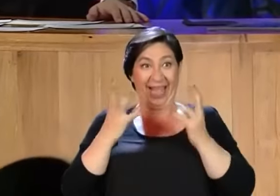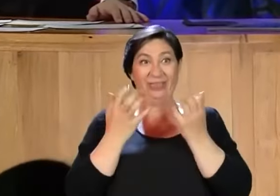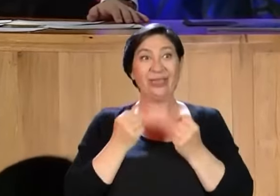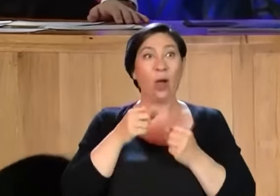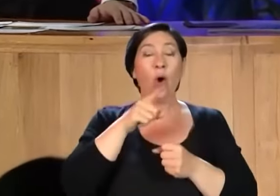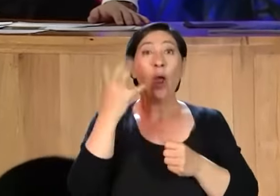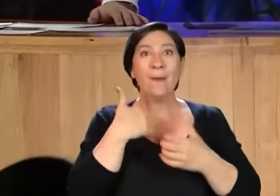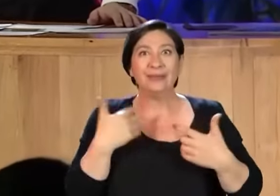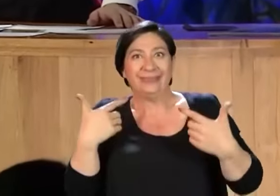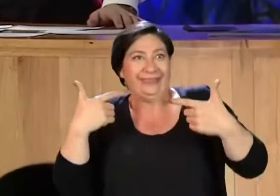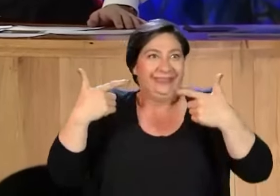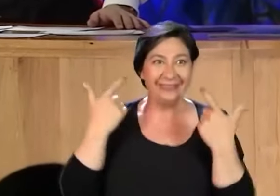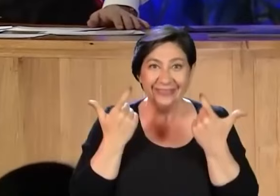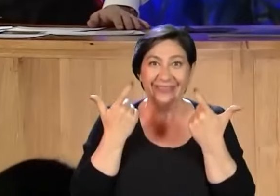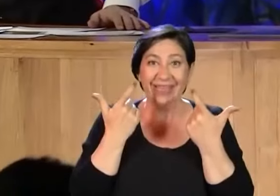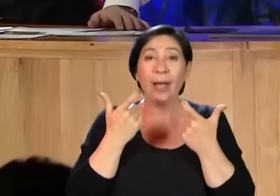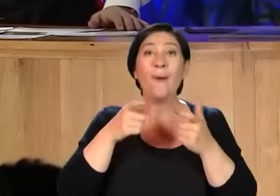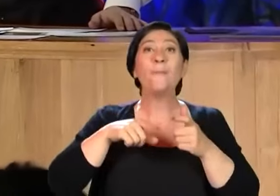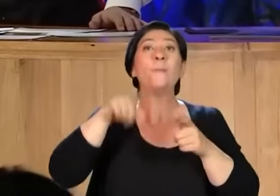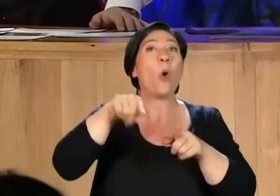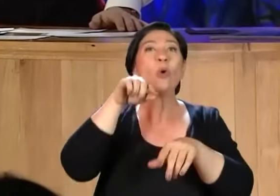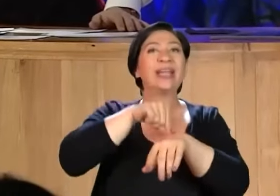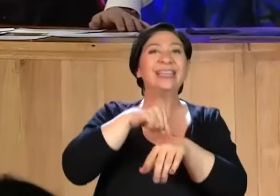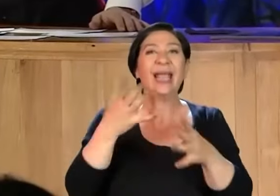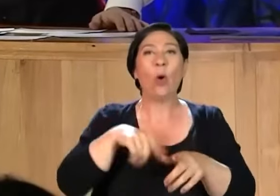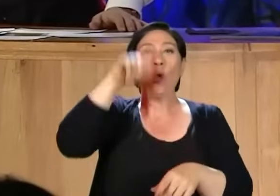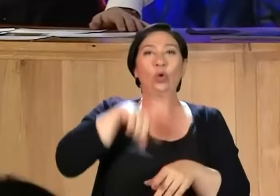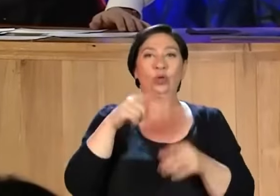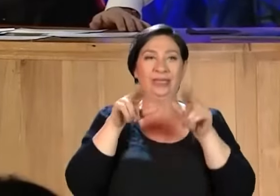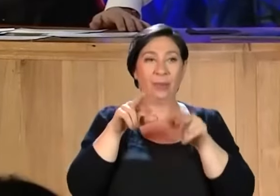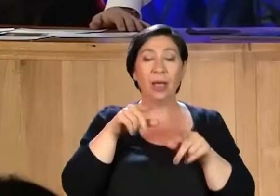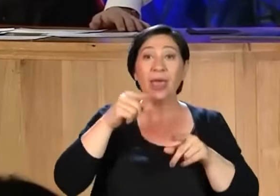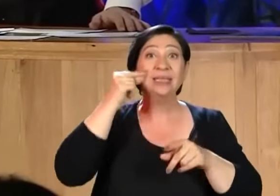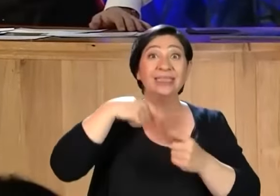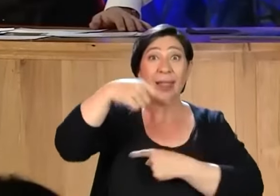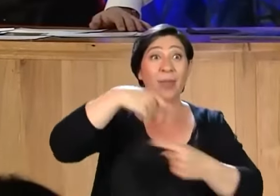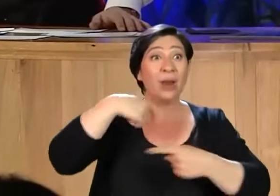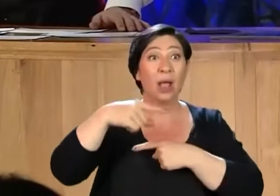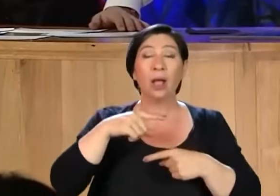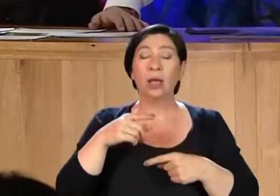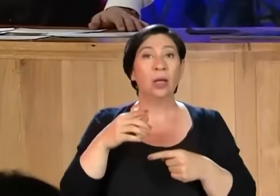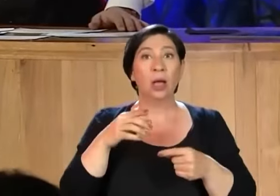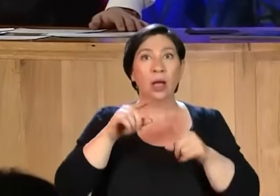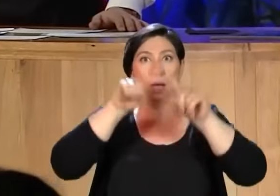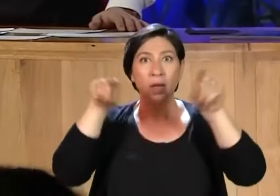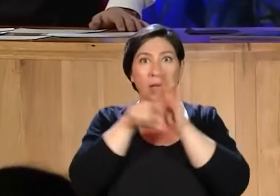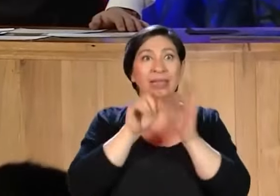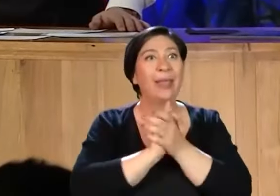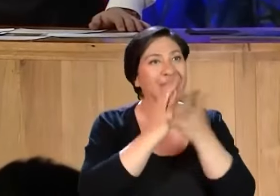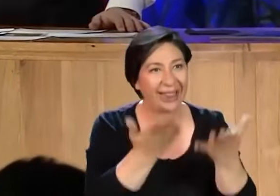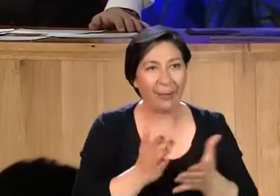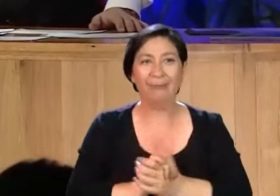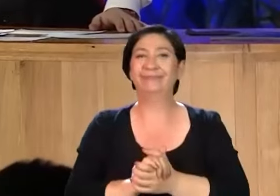Yani öyle bir bekleyiş oldu ki mazbata günü olarak kutlanabilir. İnsanlar birbirine mazbatanı tebrik